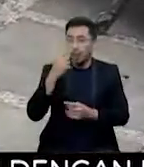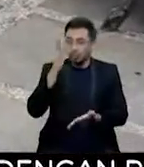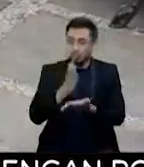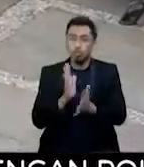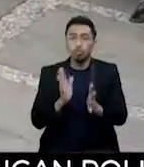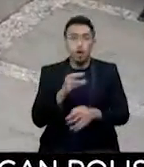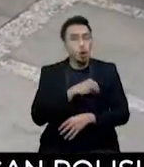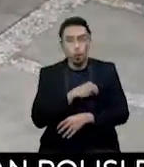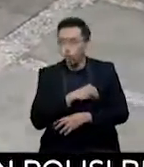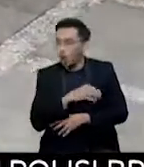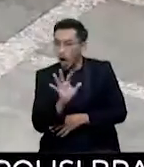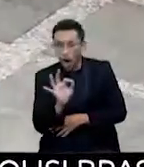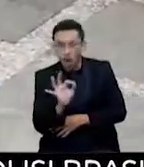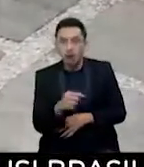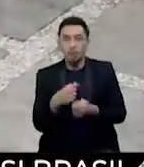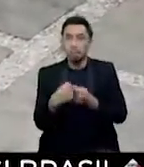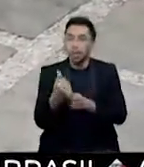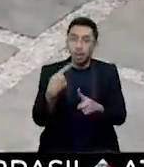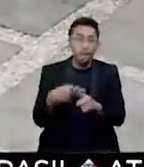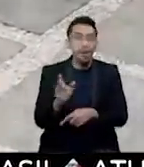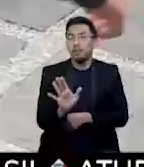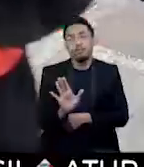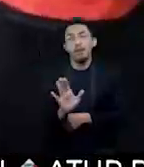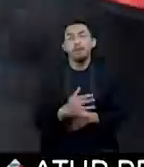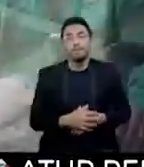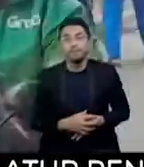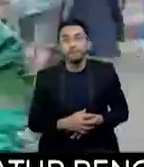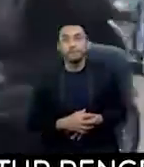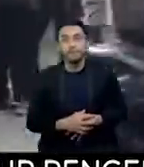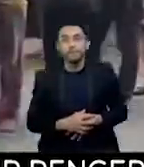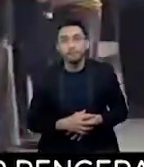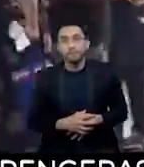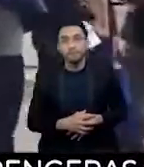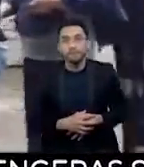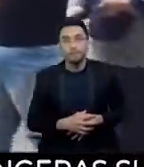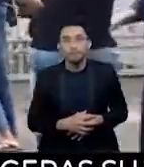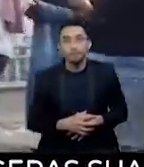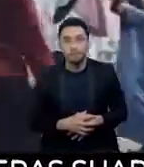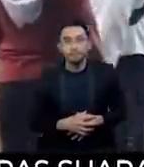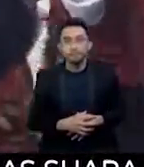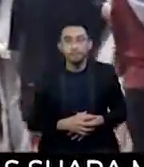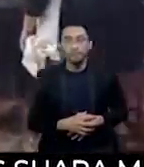maupun penambahan biaya distribusi. Dari Jakarta, Rio Manik, iNews melaporkan.